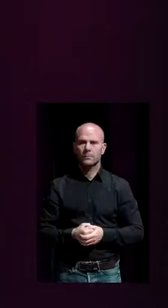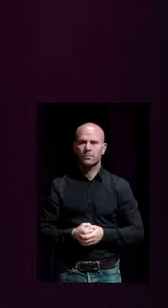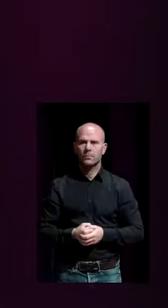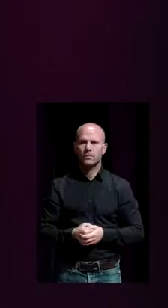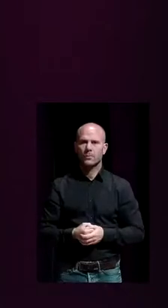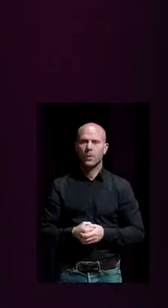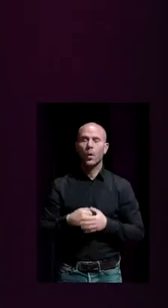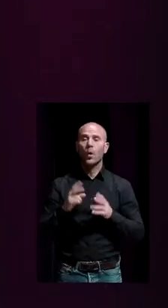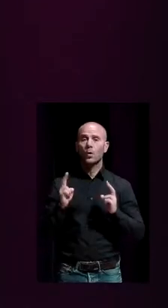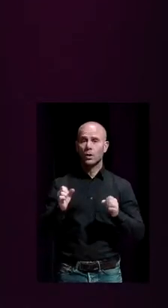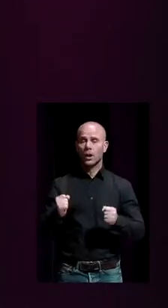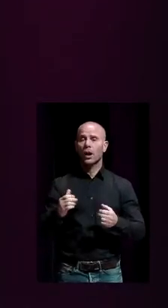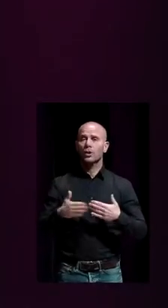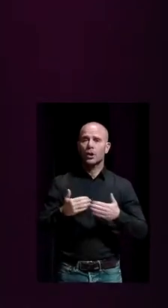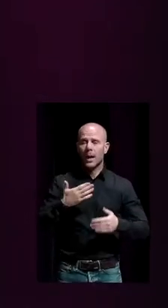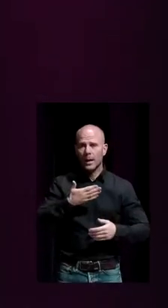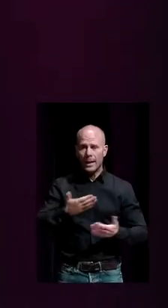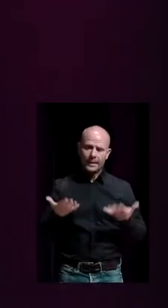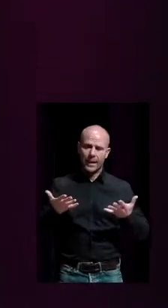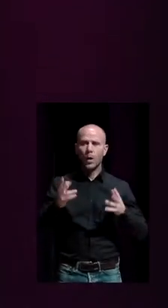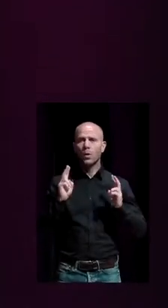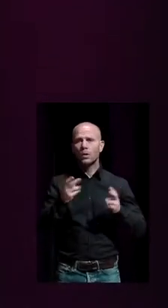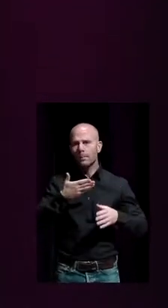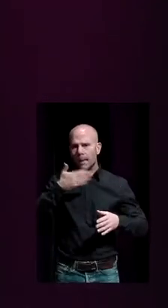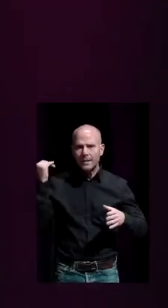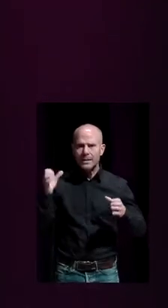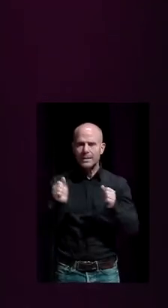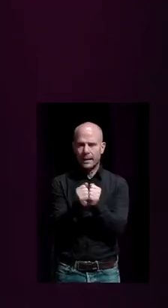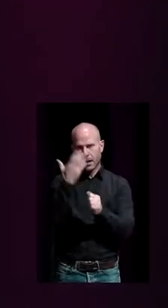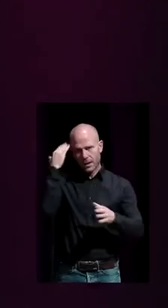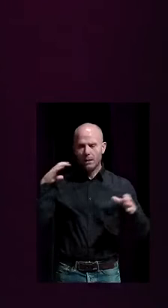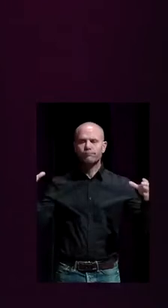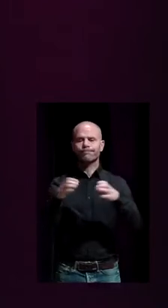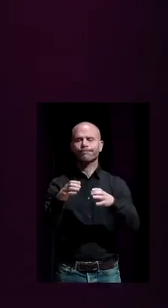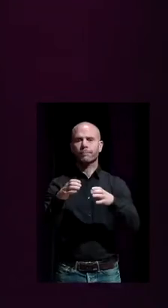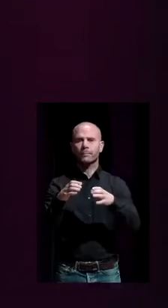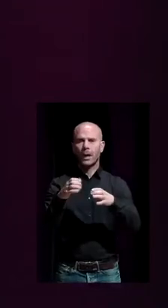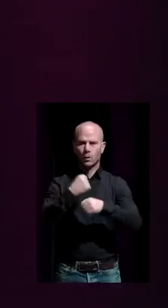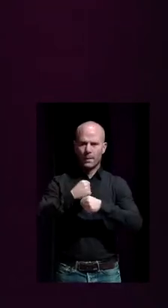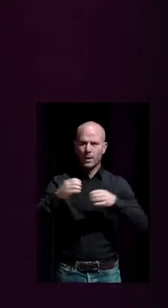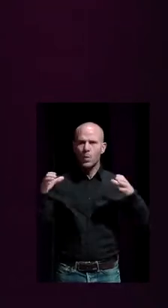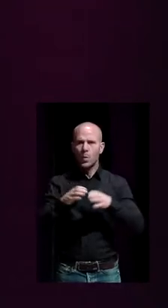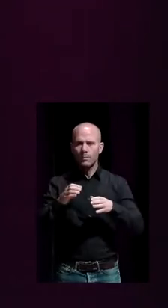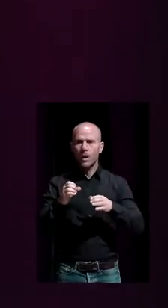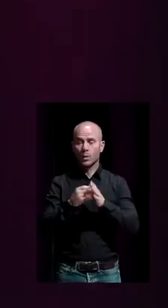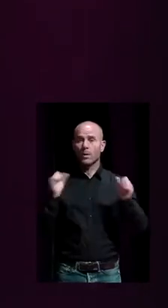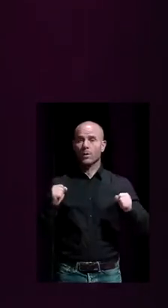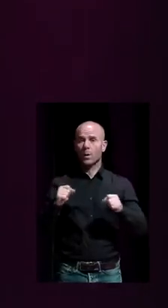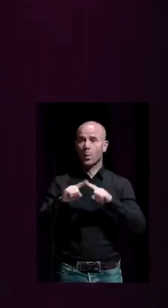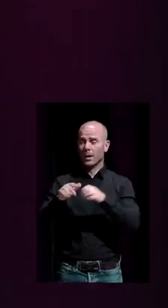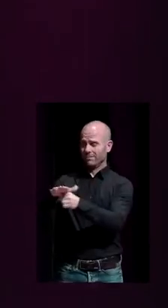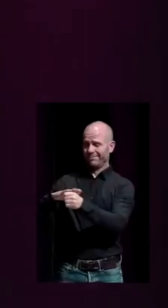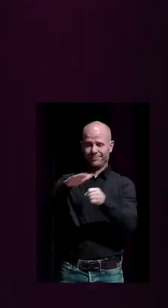oss att agera tillsammans. För det kommer kräva en tvärsektoriell samverkan.